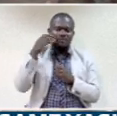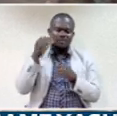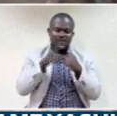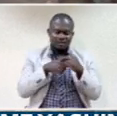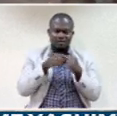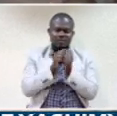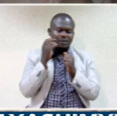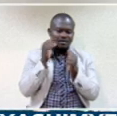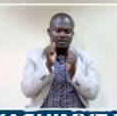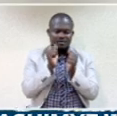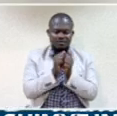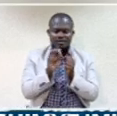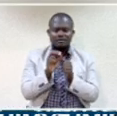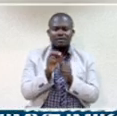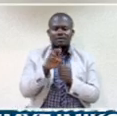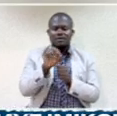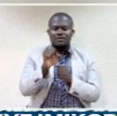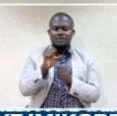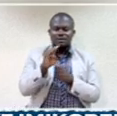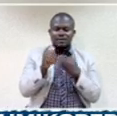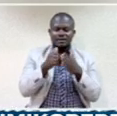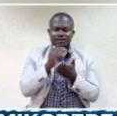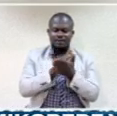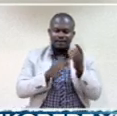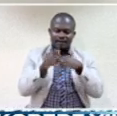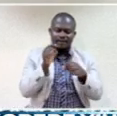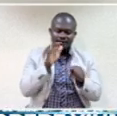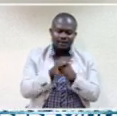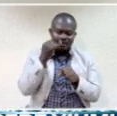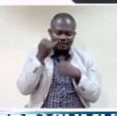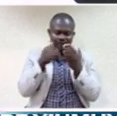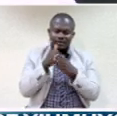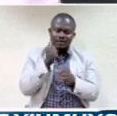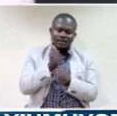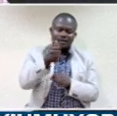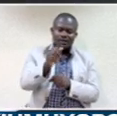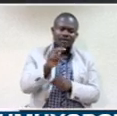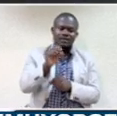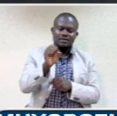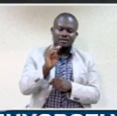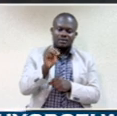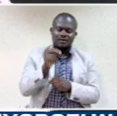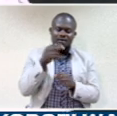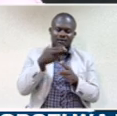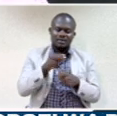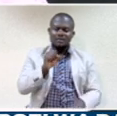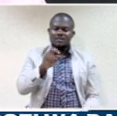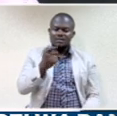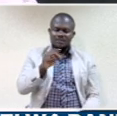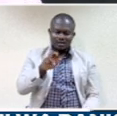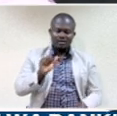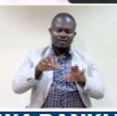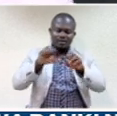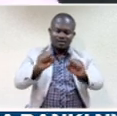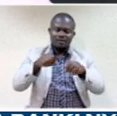kuboza 2018 Rusesabagina numwe mu bashinjwe bikomeye n'ubakoranaga ari we Nsabimana Calixte wise Sankara waterwe muri